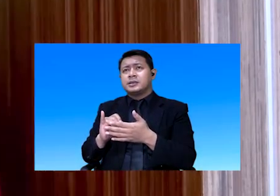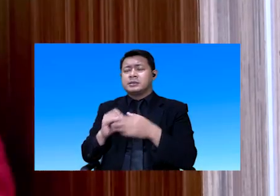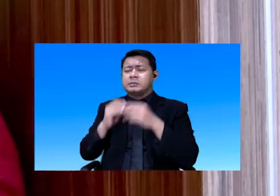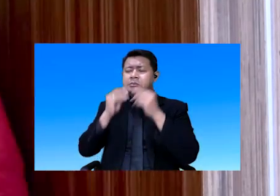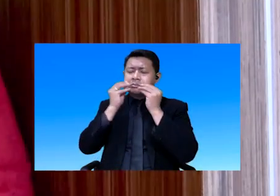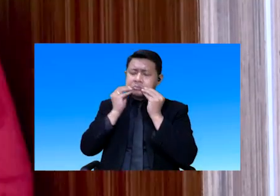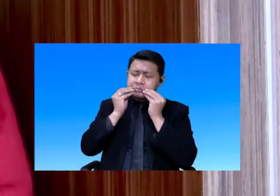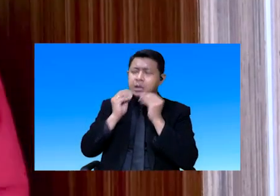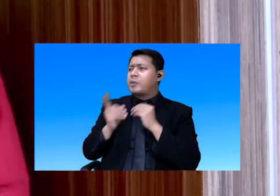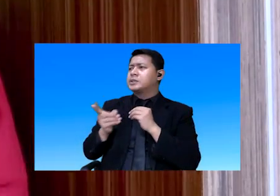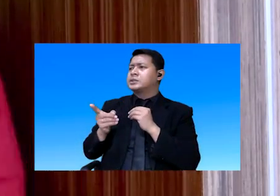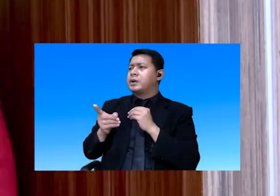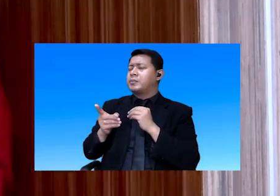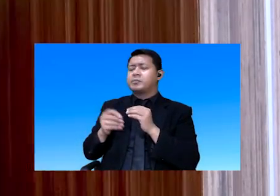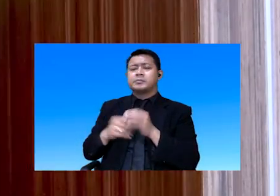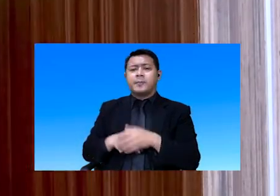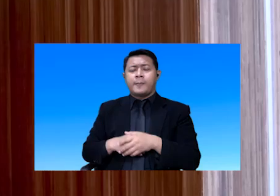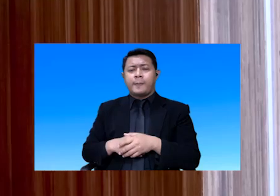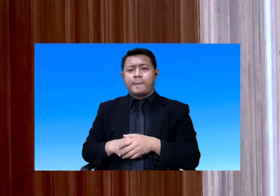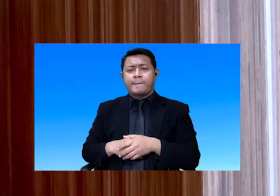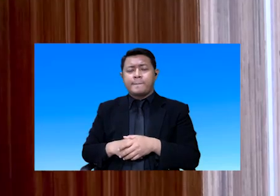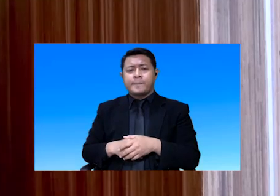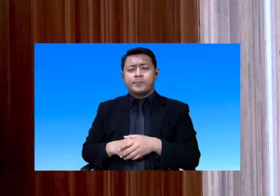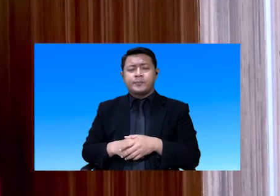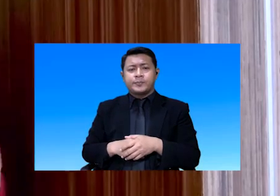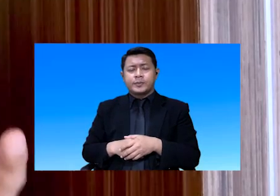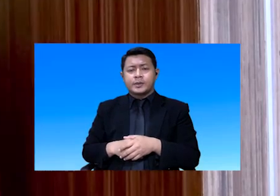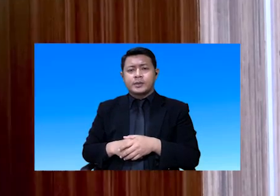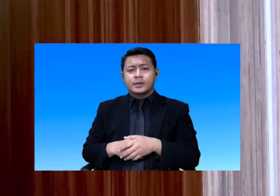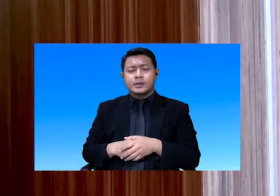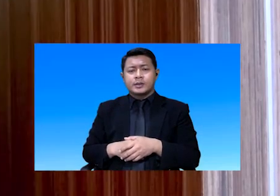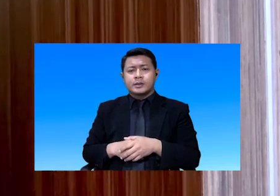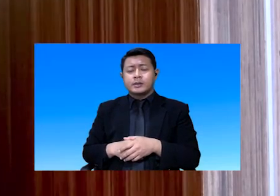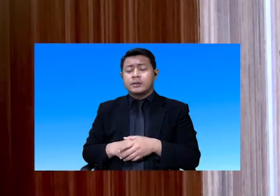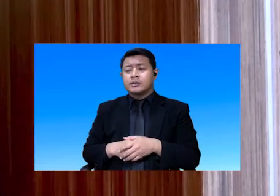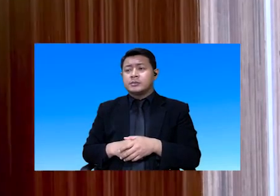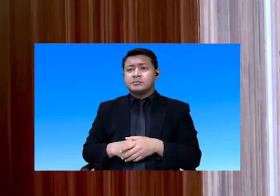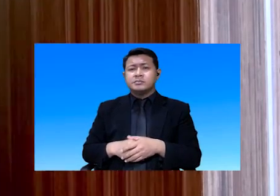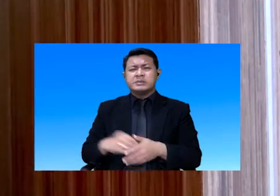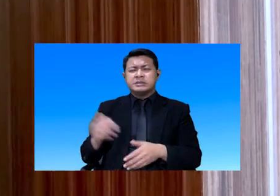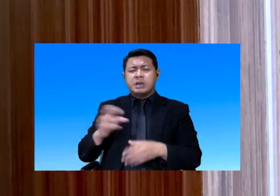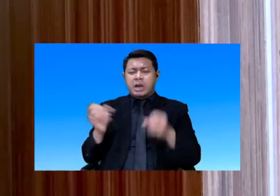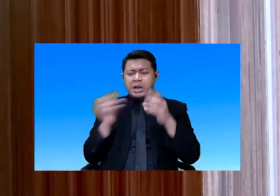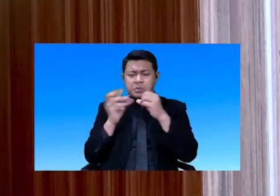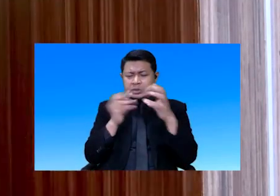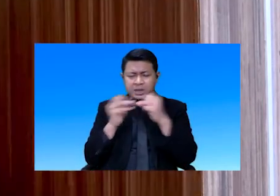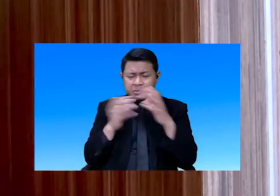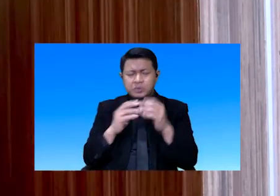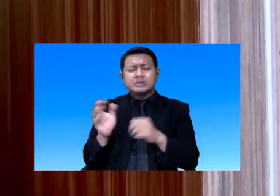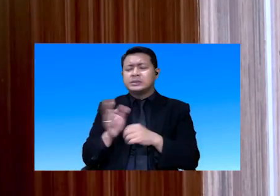akan perpecahan. Bersihkanlah nodamu semua.